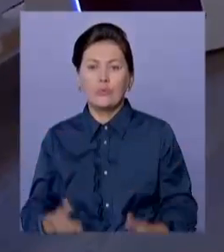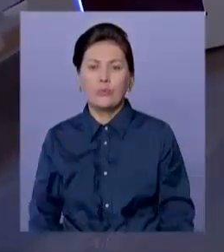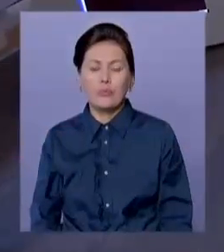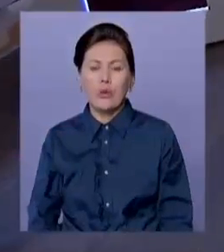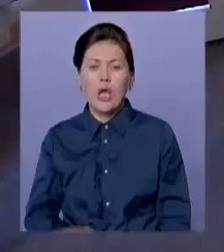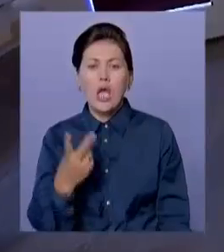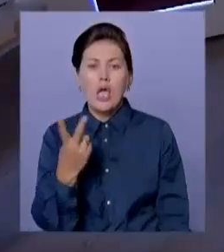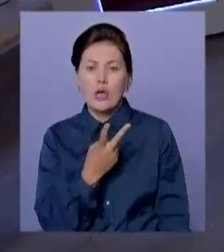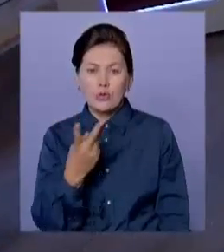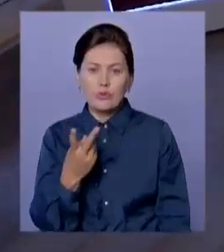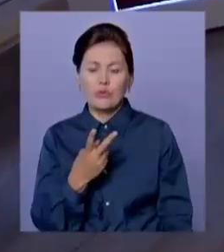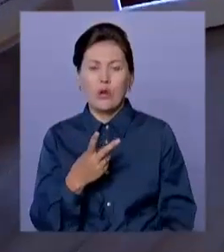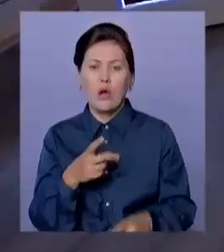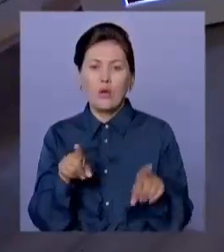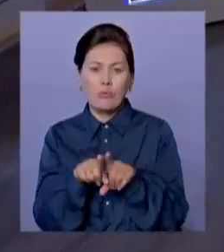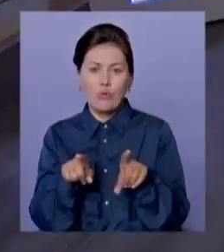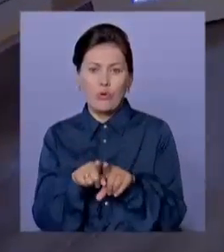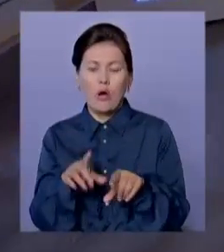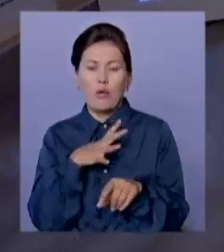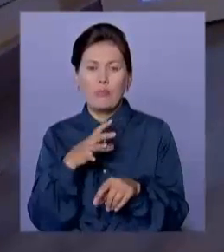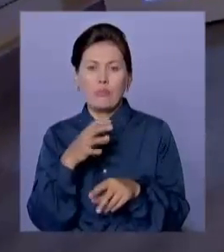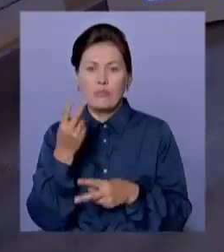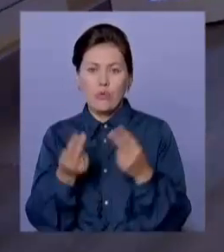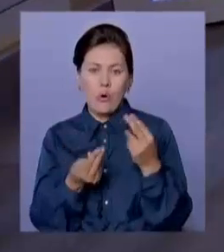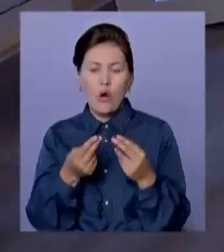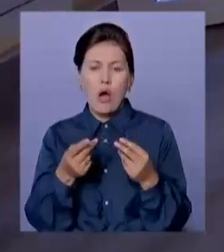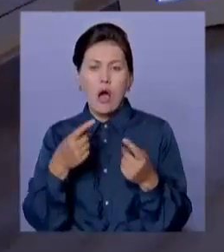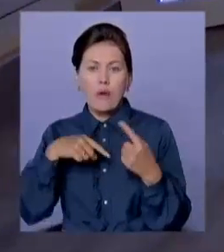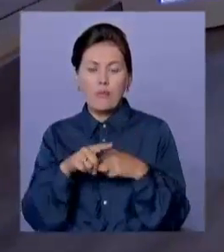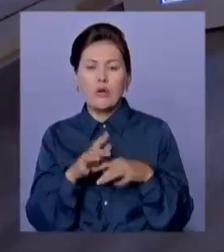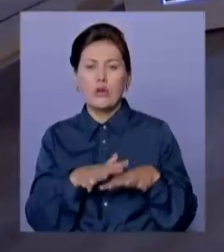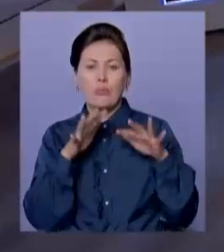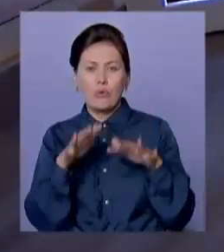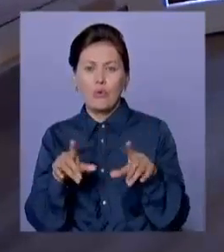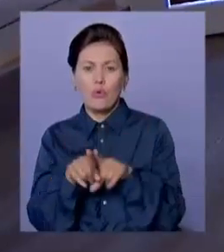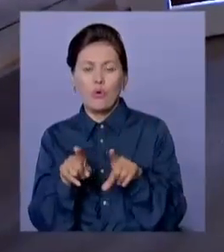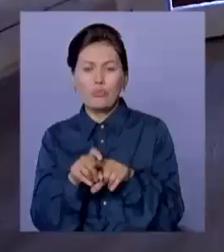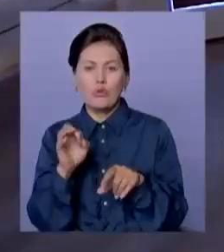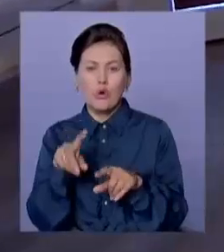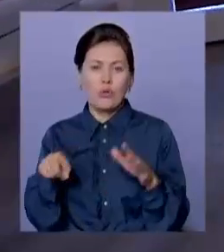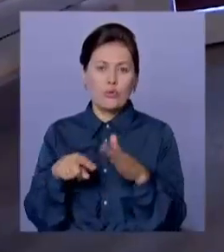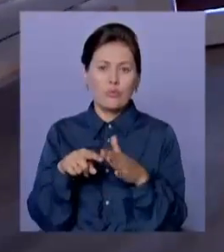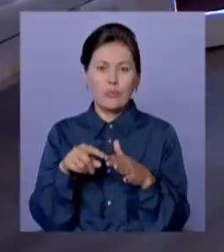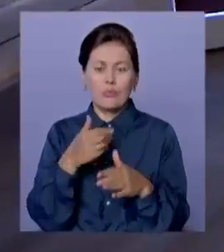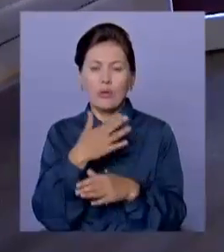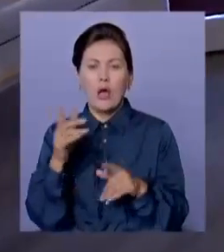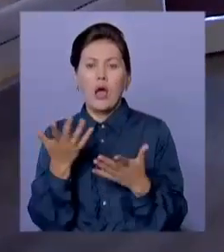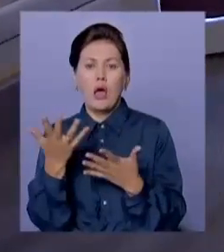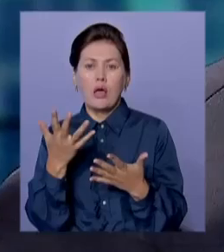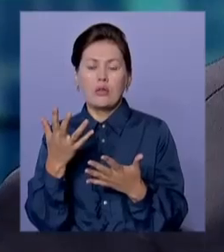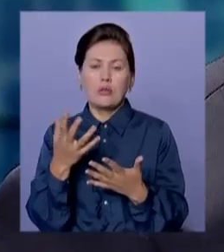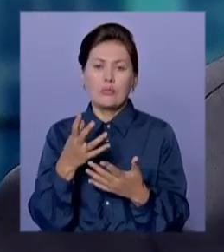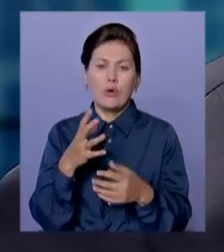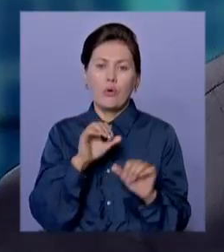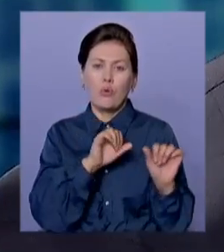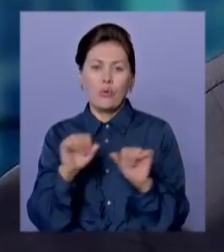Екеуінде несі бір деп ойлаймын. Рөлі бір дейміз. Рөлі бір. Өйткені шабуылшымыз гол соқпаса біз қалай отамыз, және де